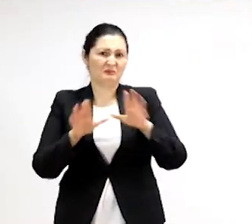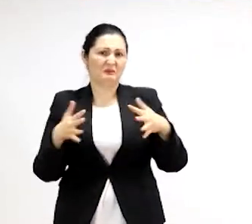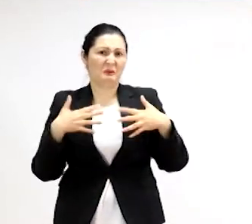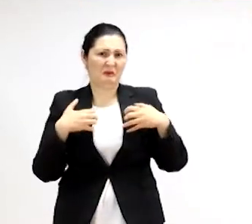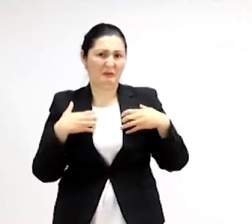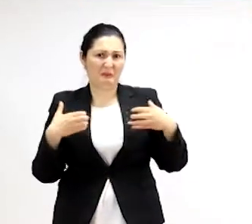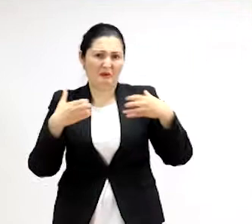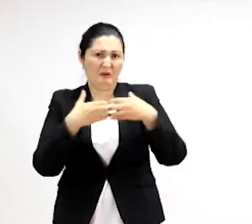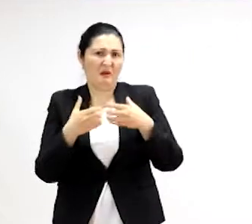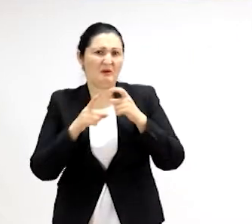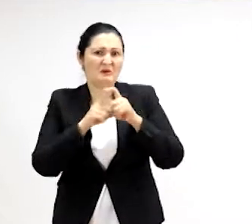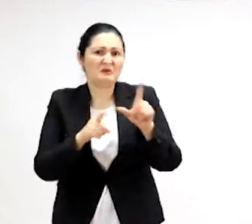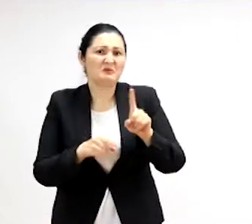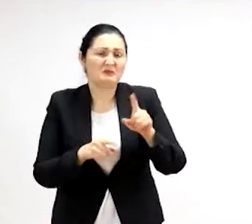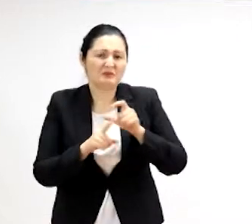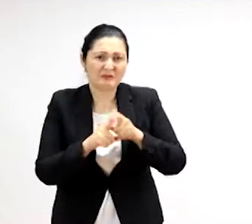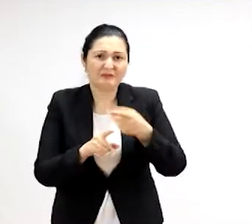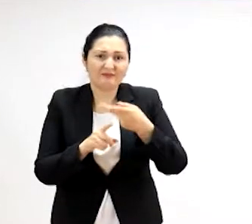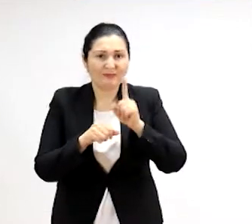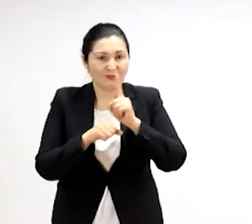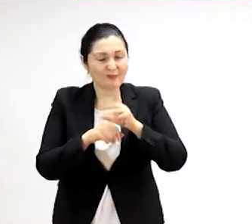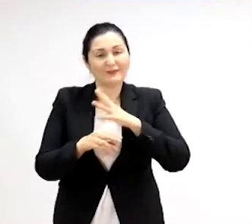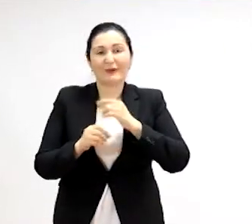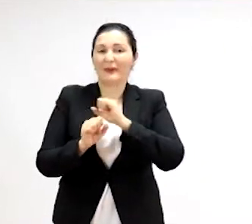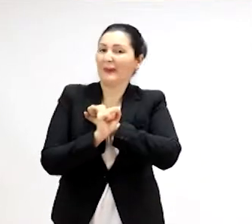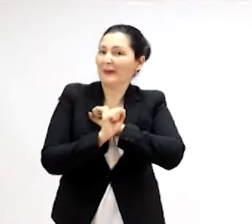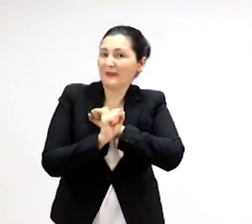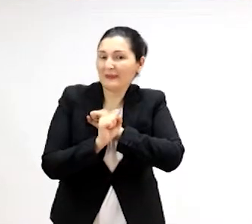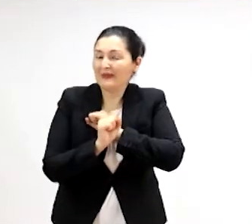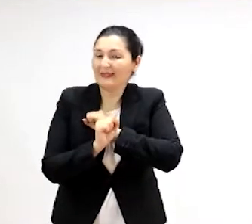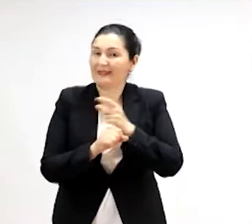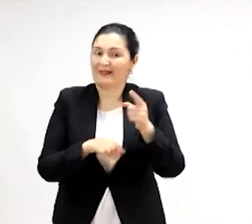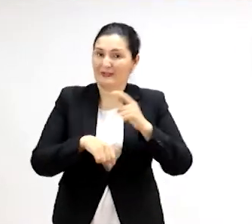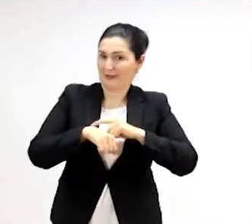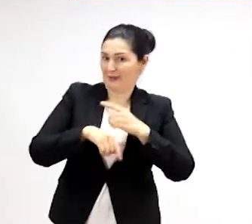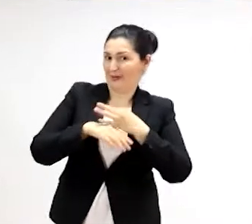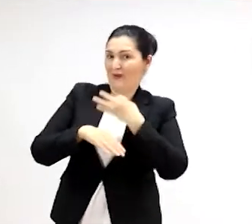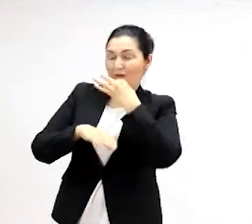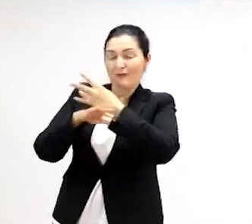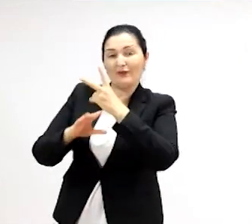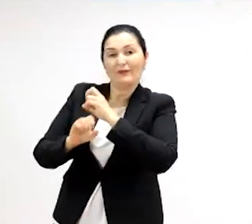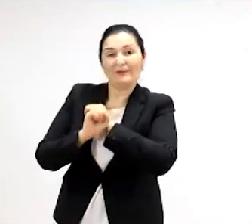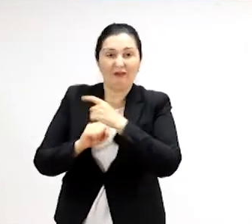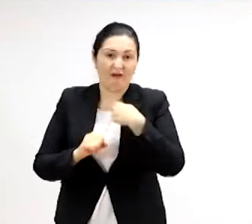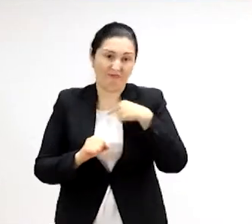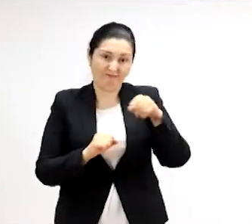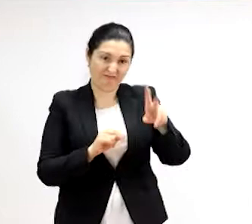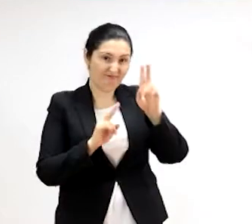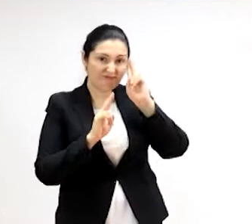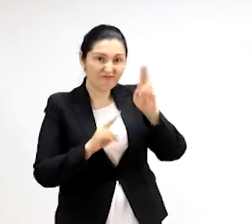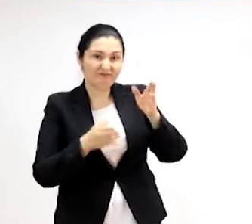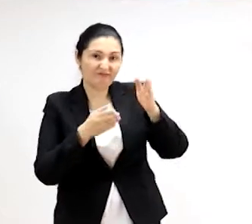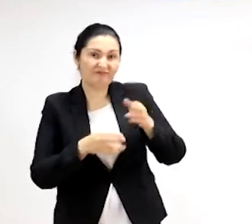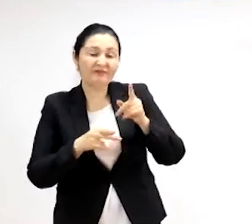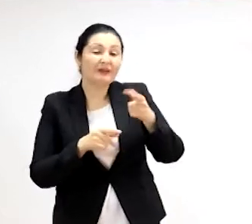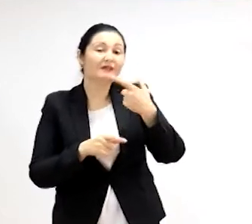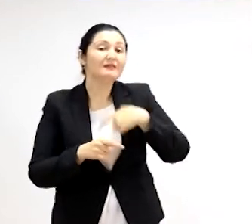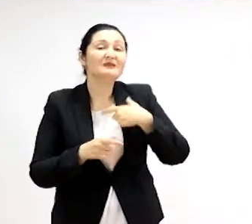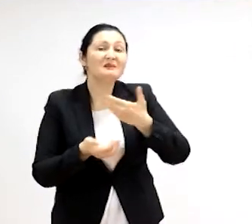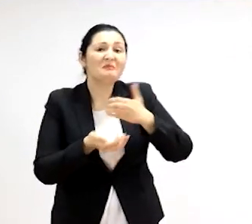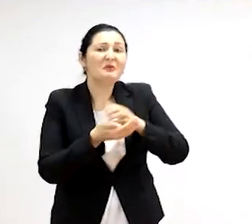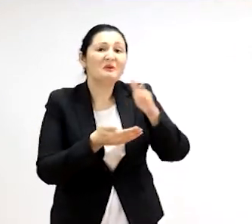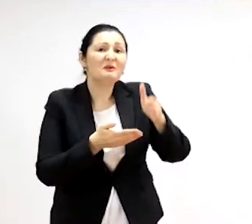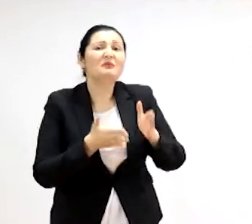уқоб. Байни ҷаласа бояд каме истироҳат намуд, ҷавоб дод соат. Мебахшед, мо шуморо нашинохтем. Худро шинос